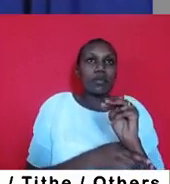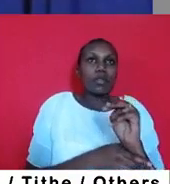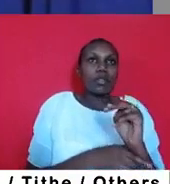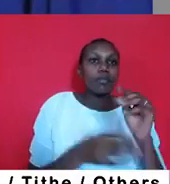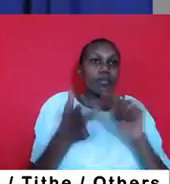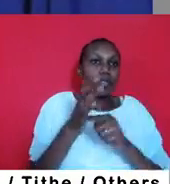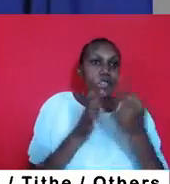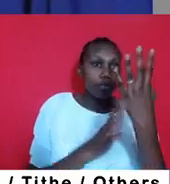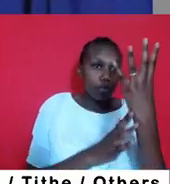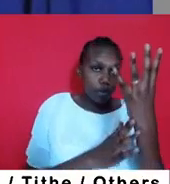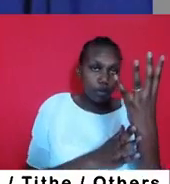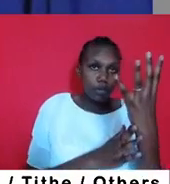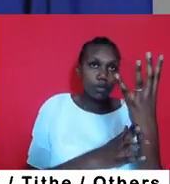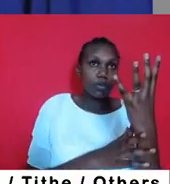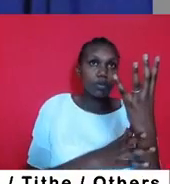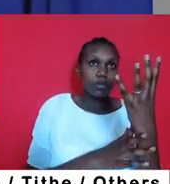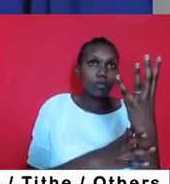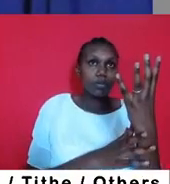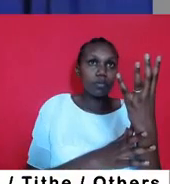La nne,